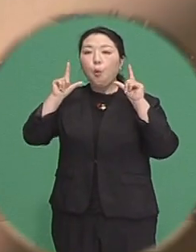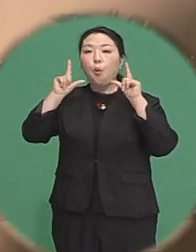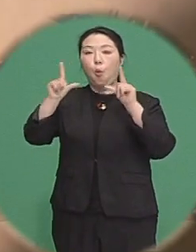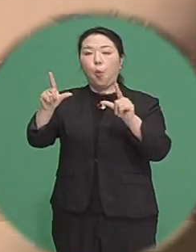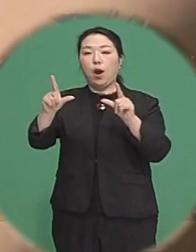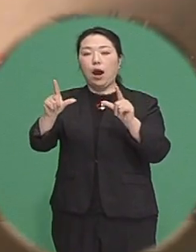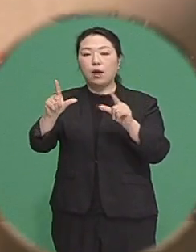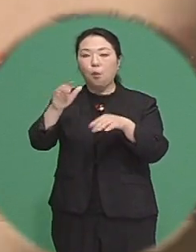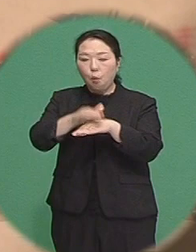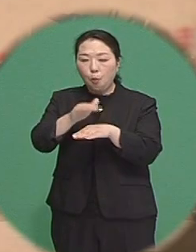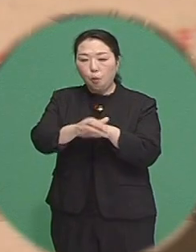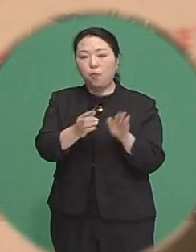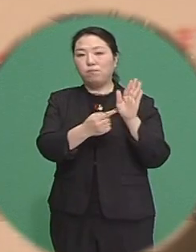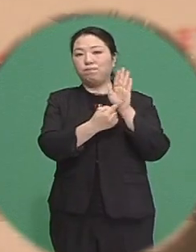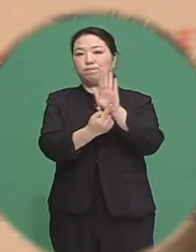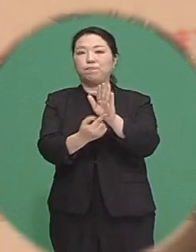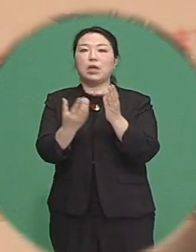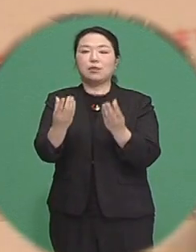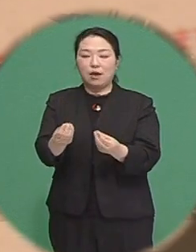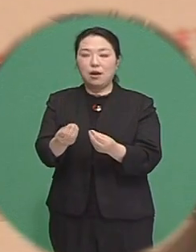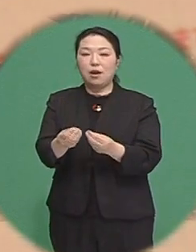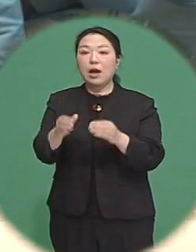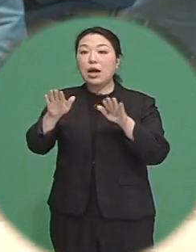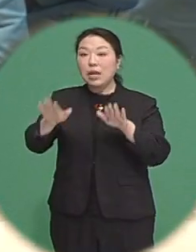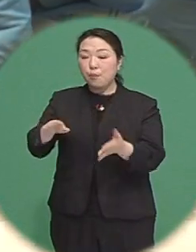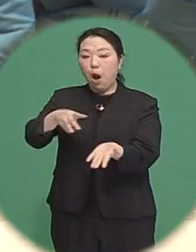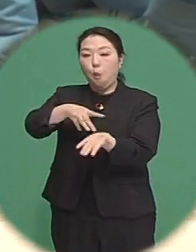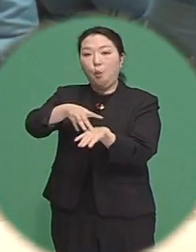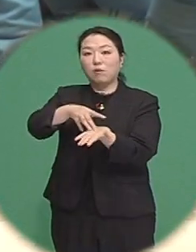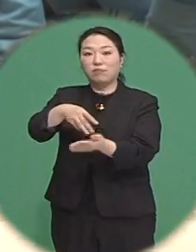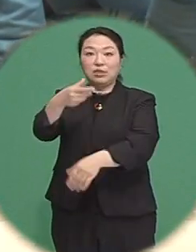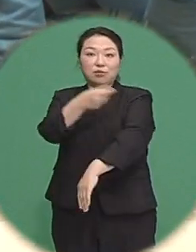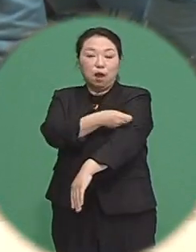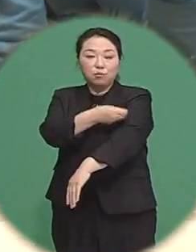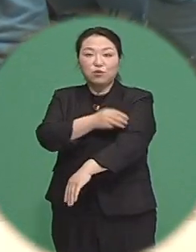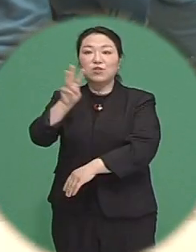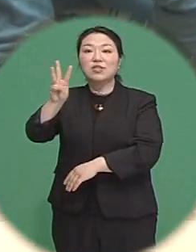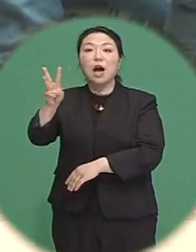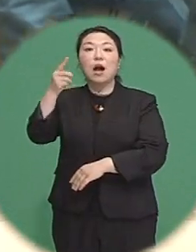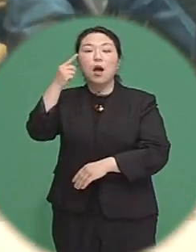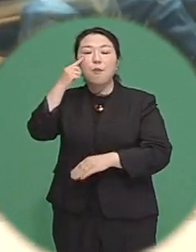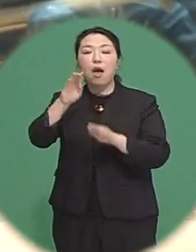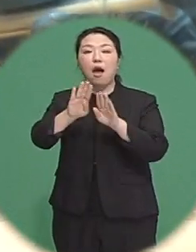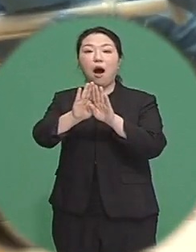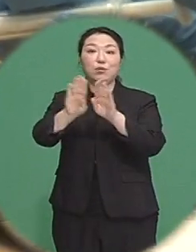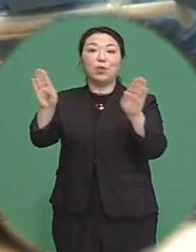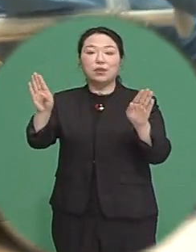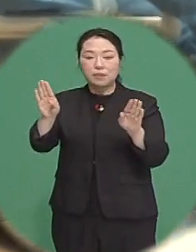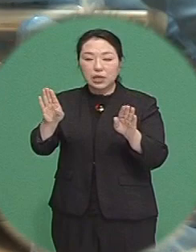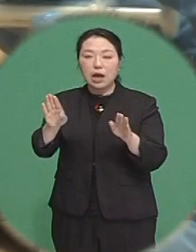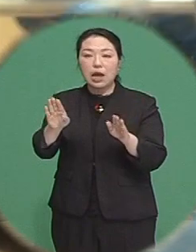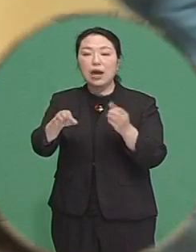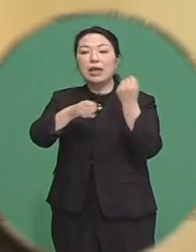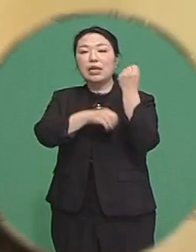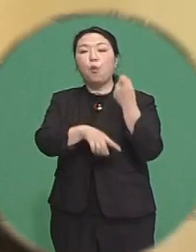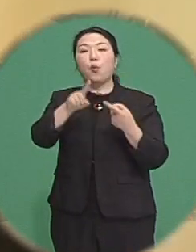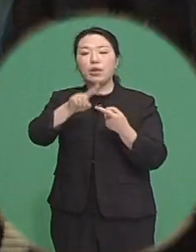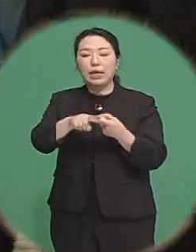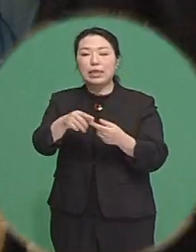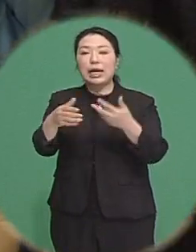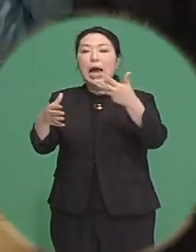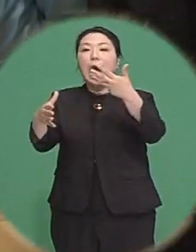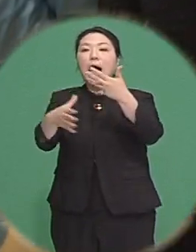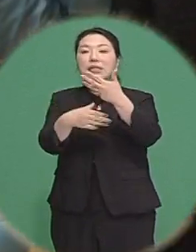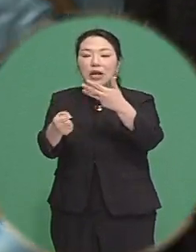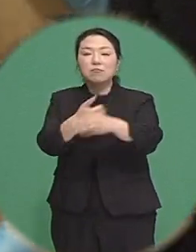た現在3回目のワクチン接種も始めており原則として8ヶ月を経過した方から